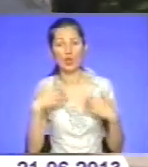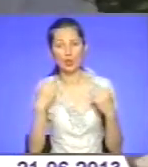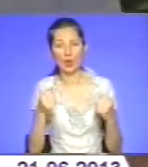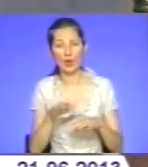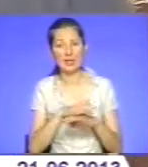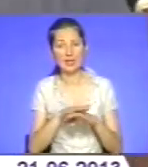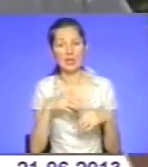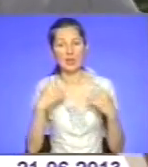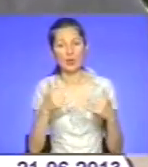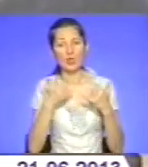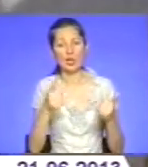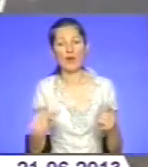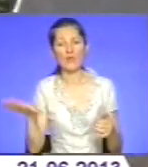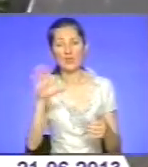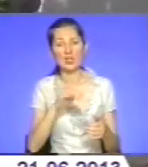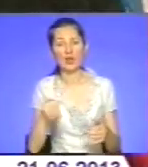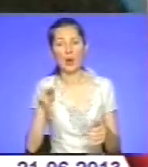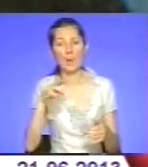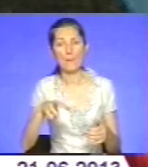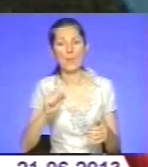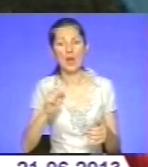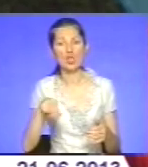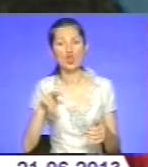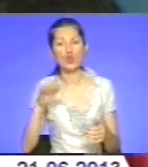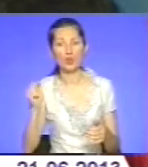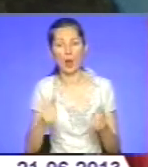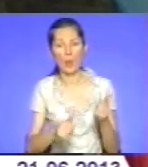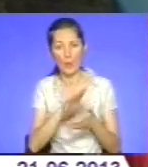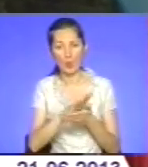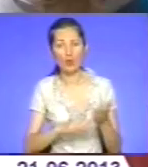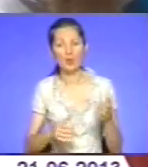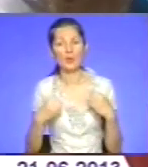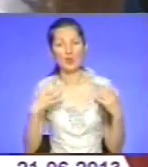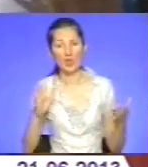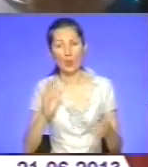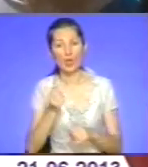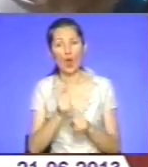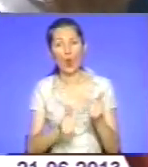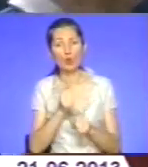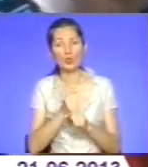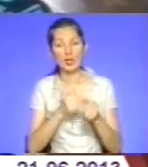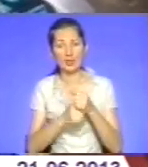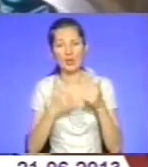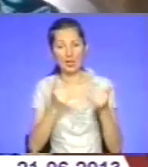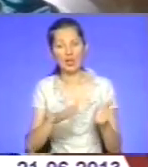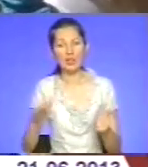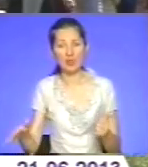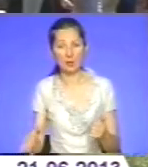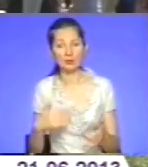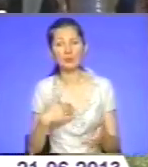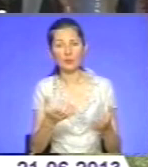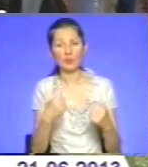всіх» Володимир Ванжура. Продовженням спортивного свята стали конкурси та естафети для наймолодших учасників дійства. Я